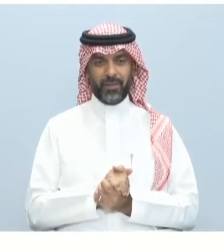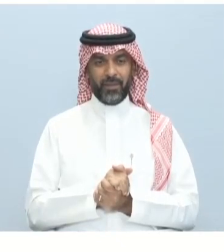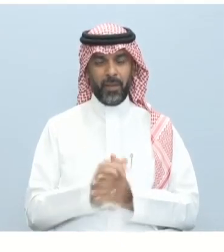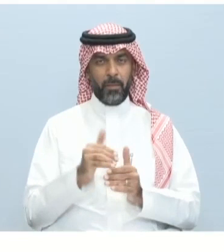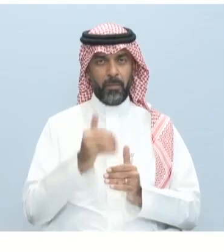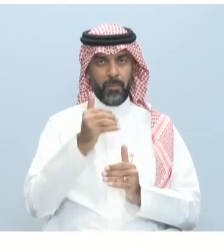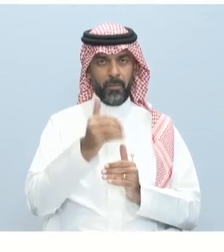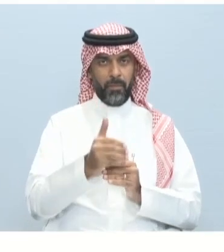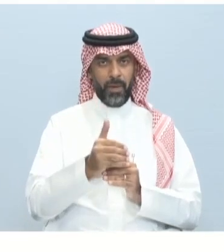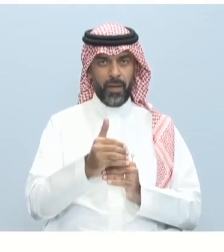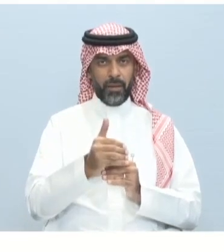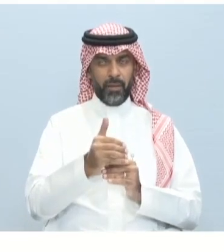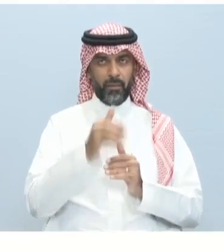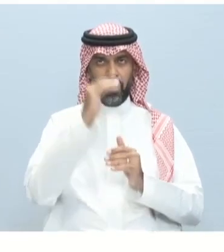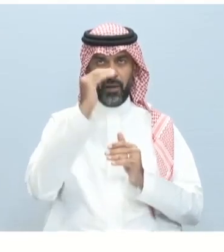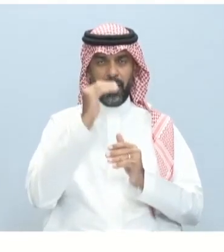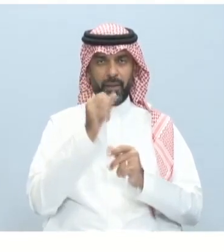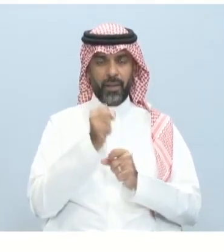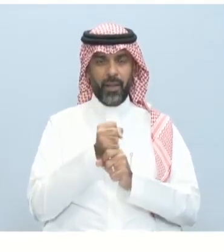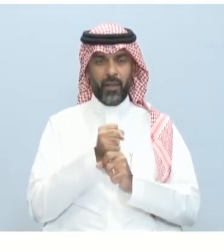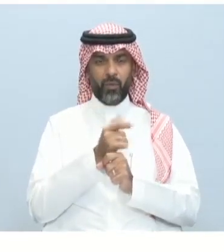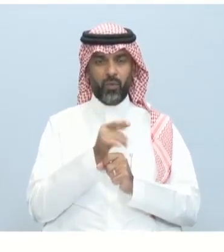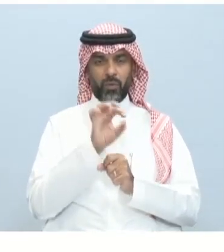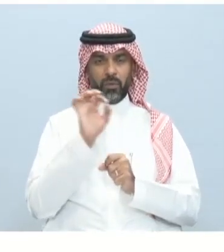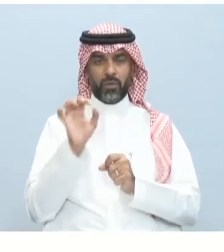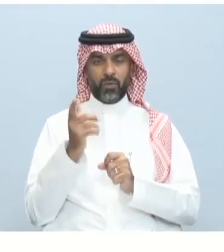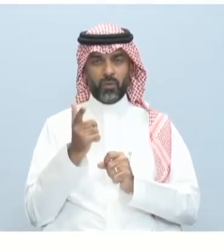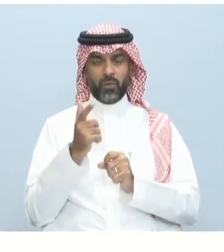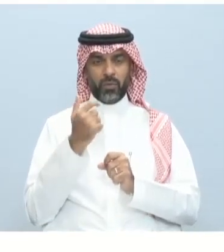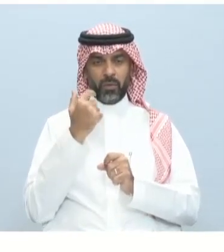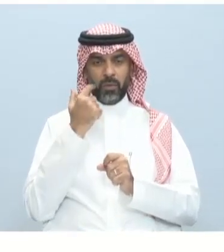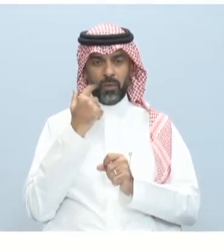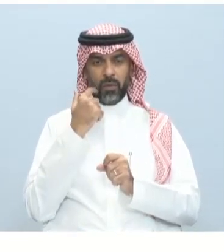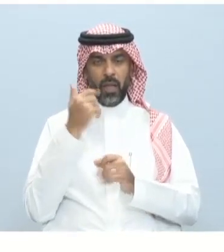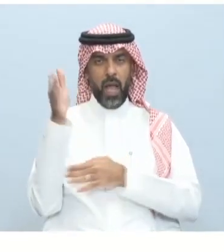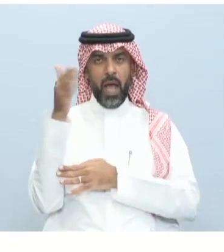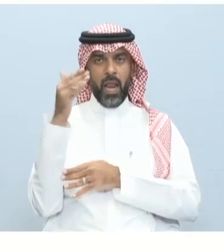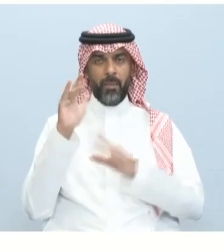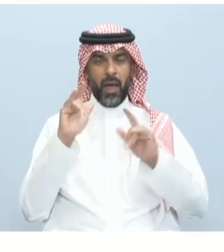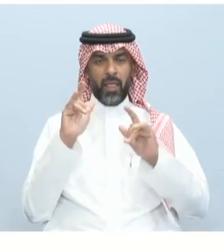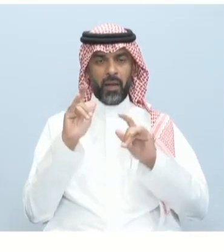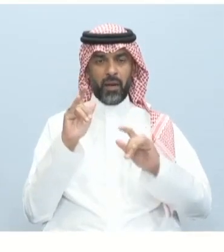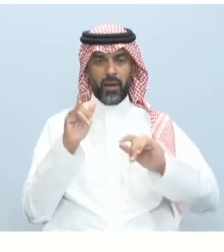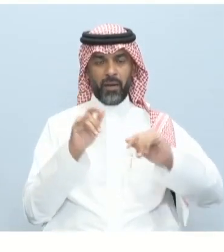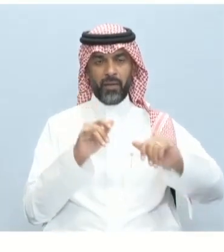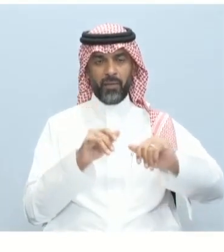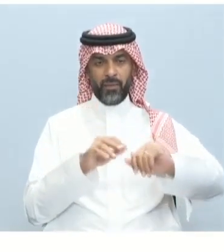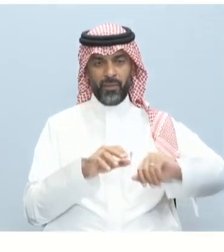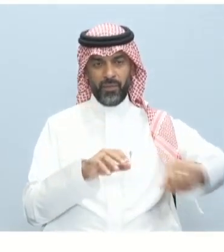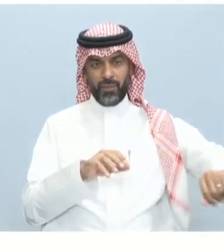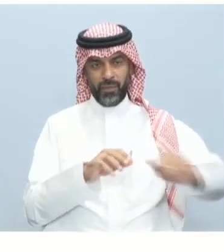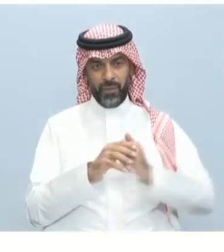بعد ذلك من الأحداث سنضع العلم الأخضر وين كليك